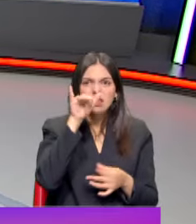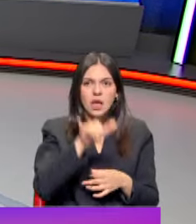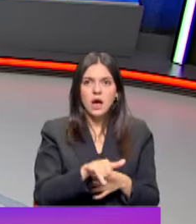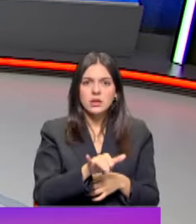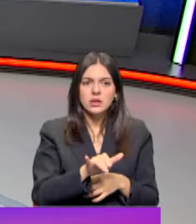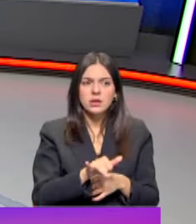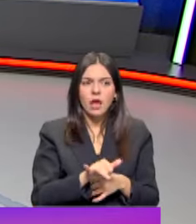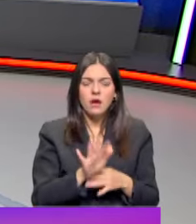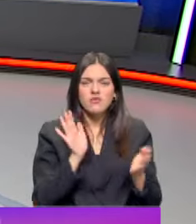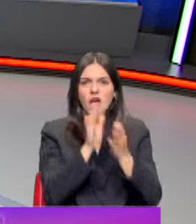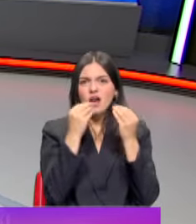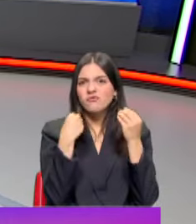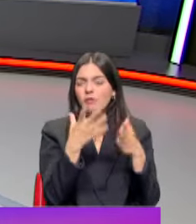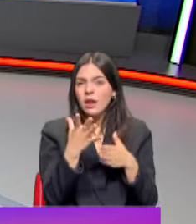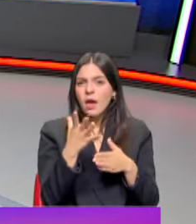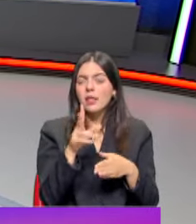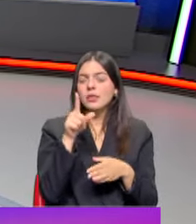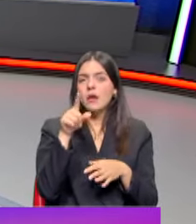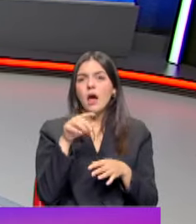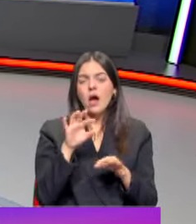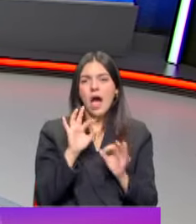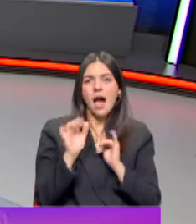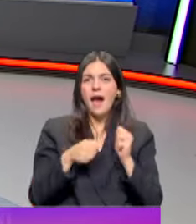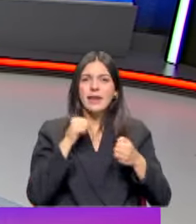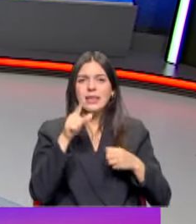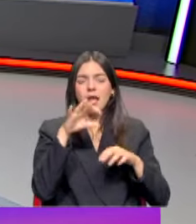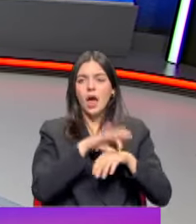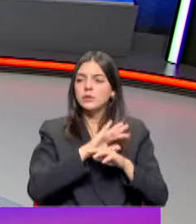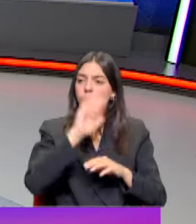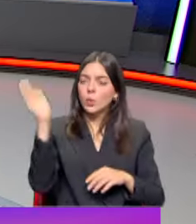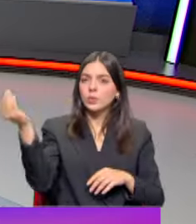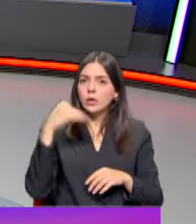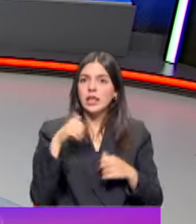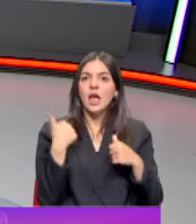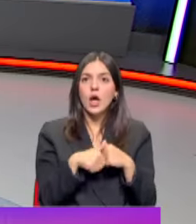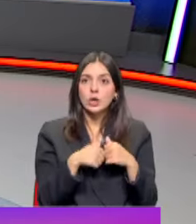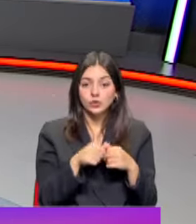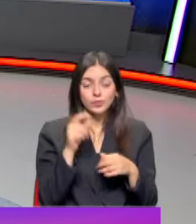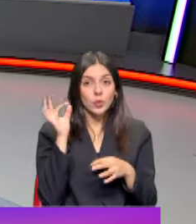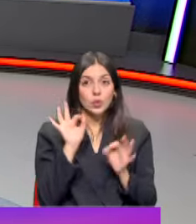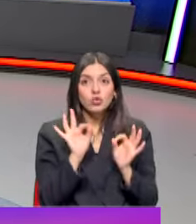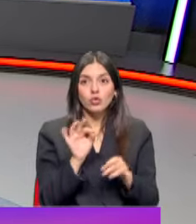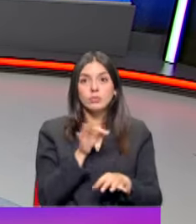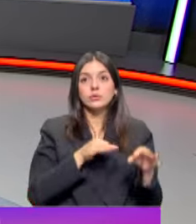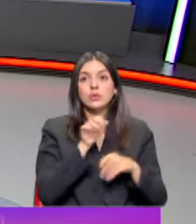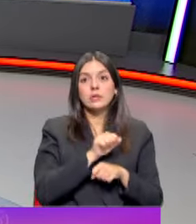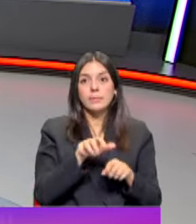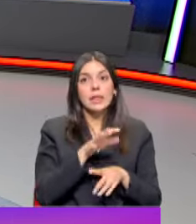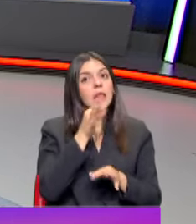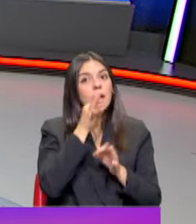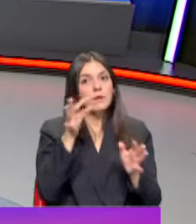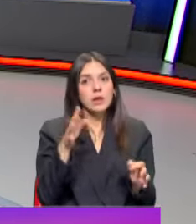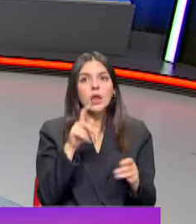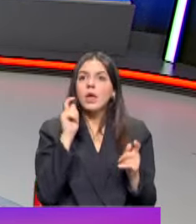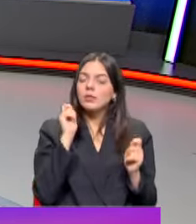meydan okuyan bir tavırla hastaneye götürülüp getirildi. Eşi durumu sosyal medyadan duyurdu. Sosyal medyada